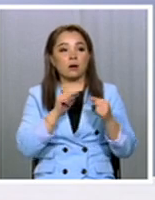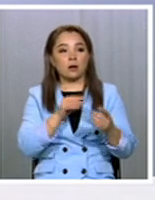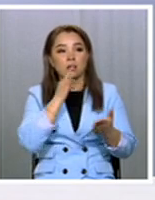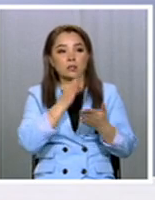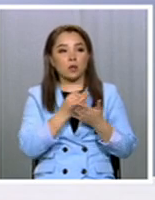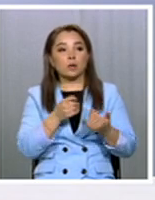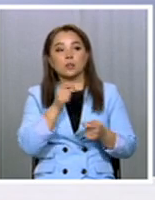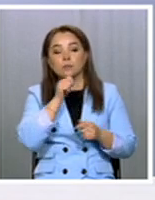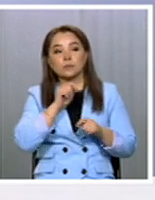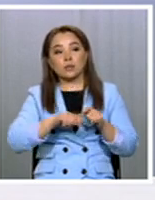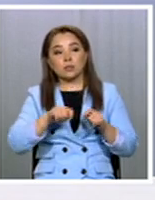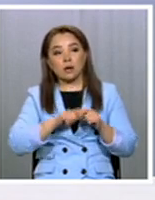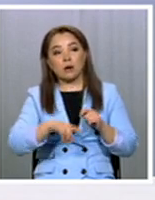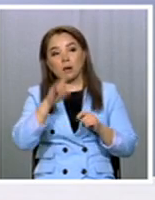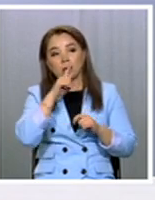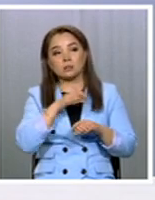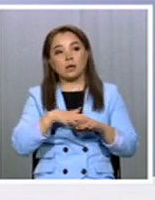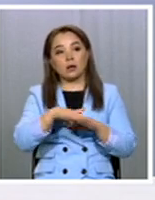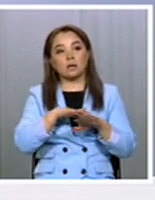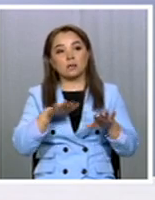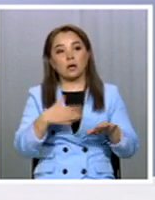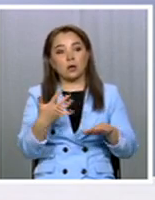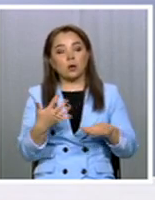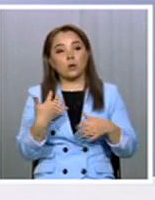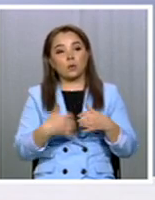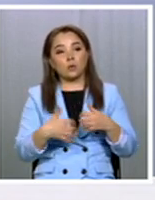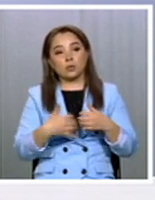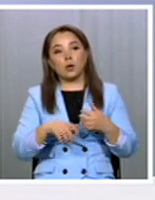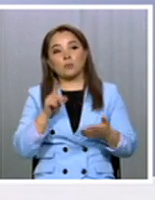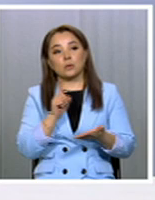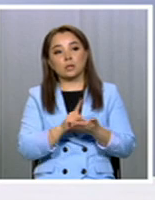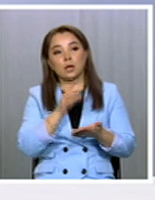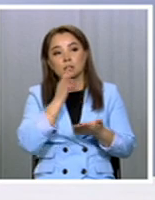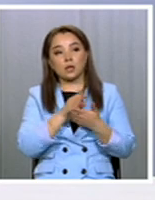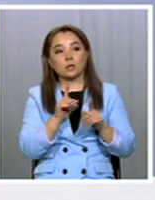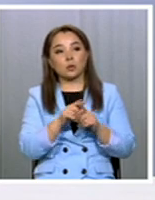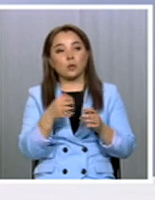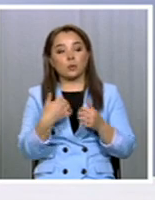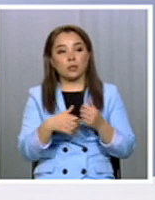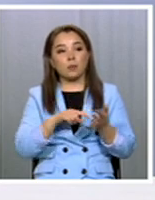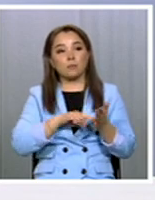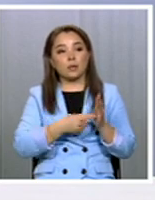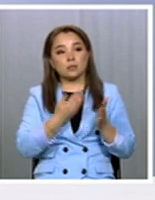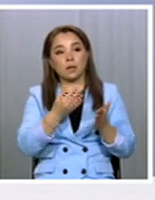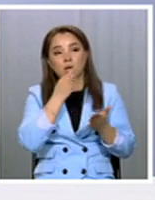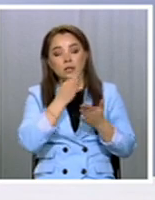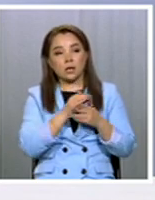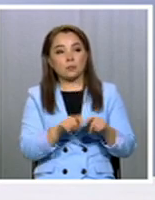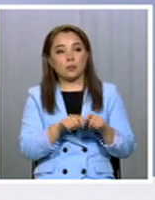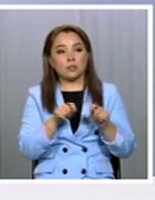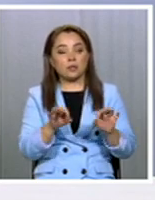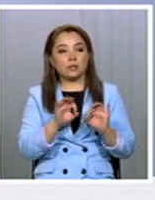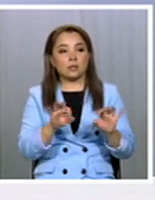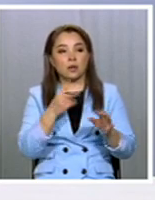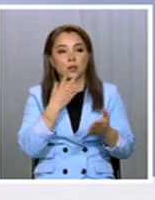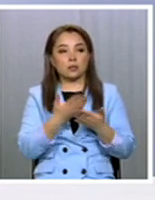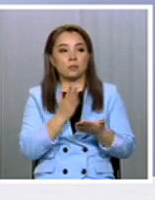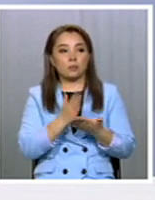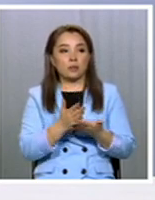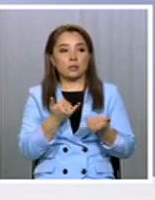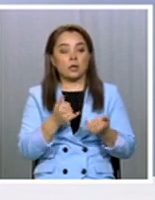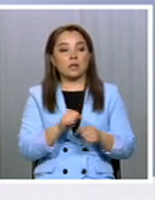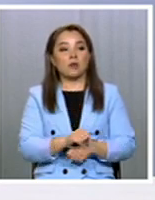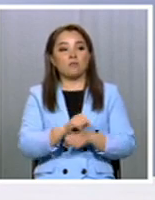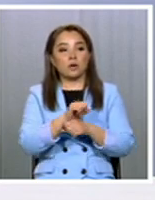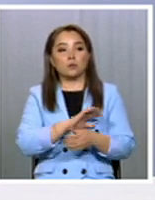сынау, бүкіл қазақ халқының ортақ мүдделері мен ортақ мақсаттарын білдіру еді. Революцияға